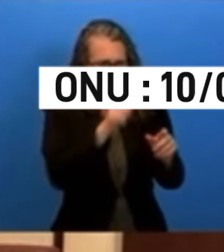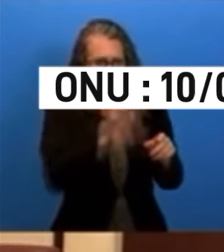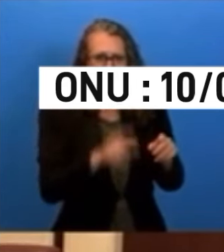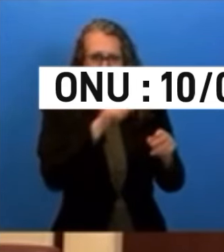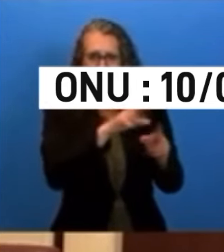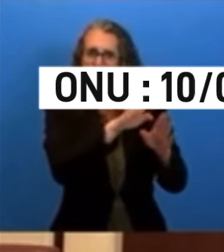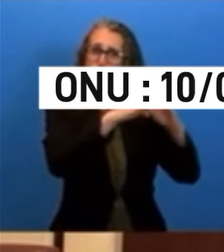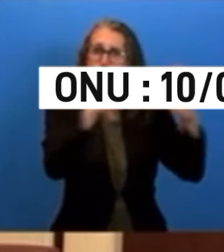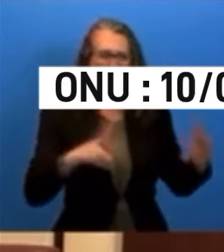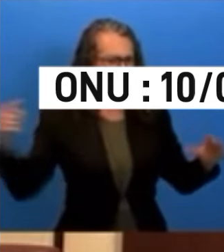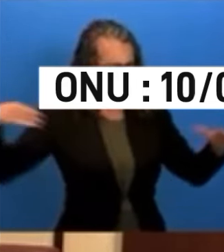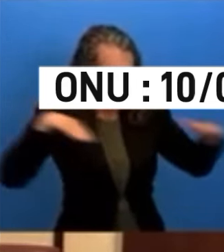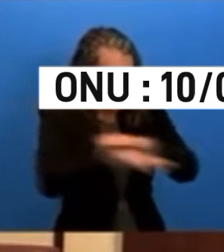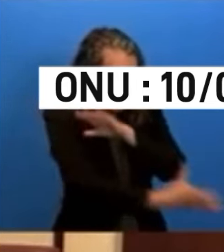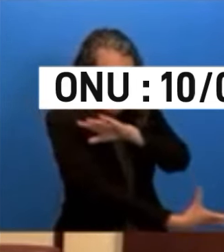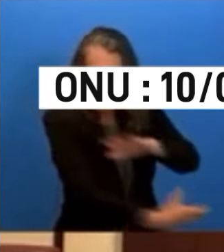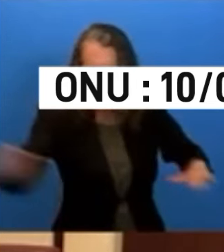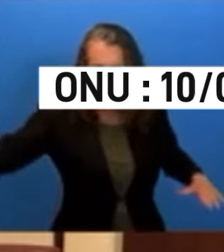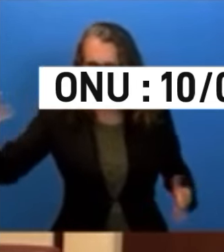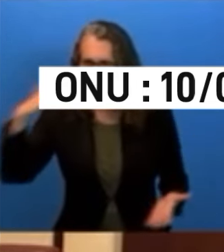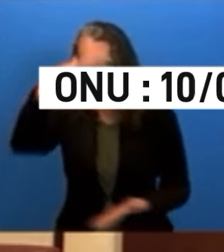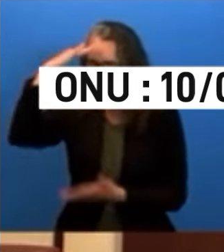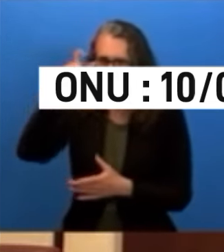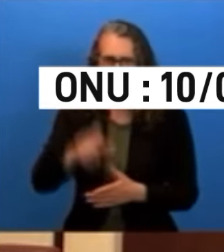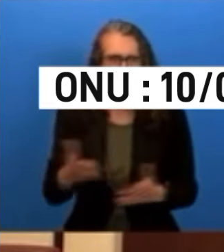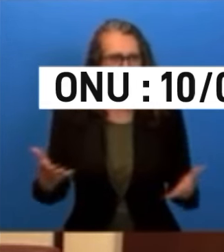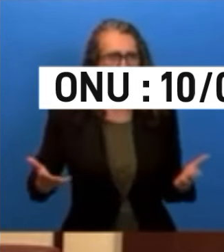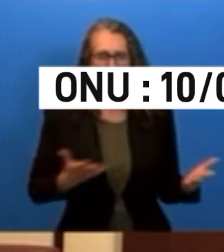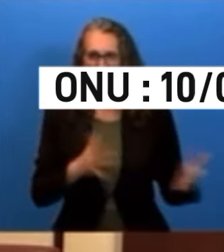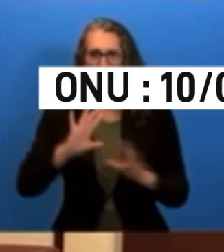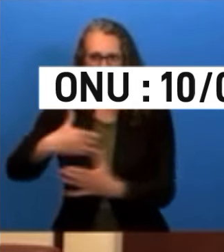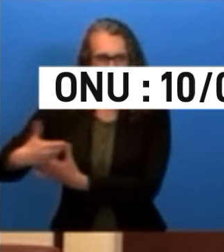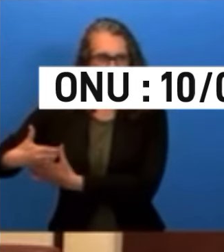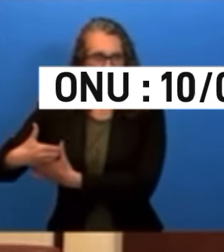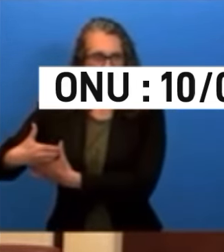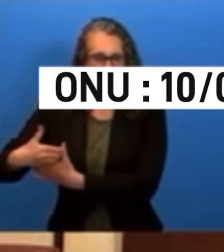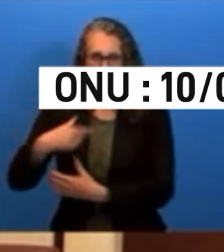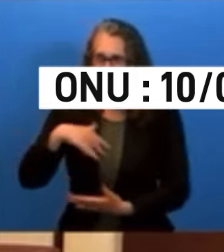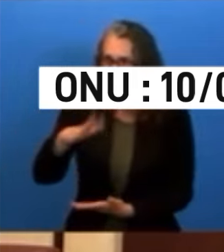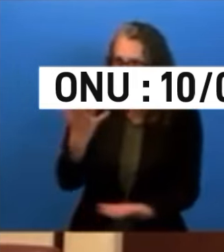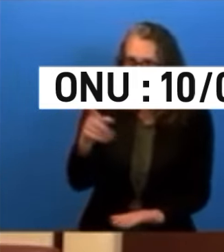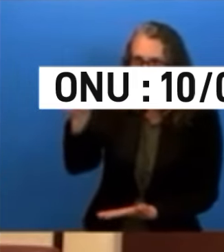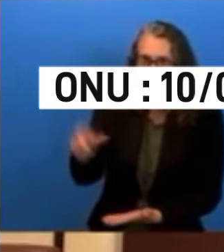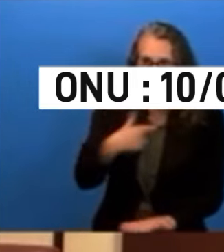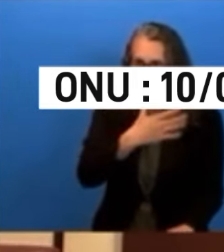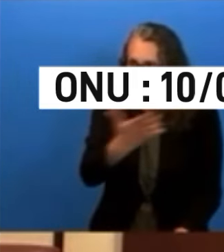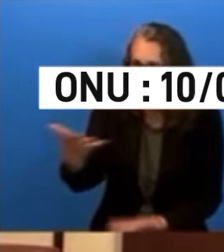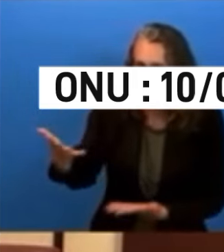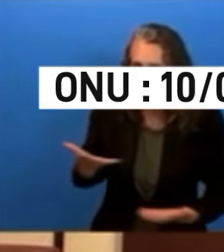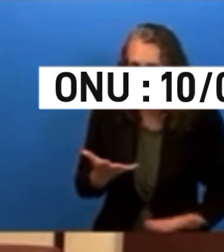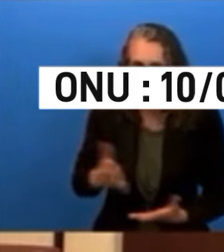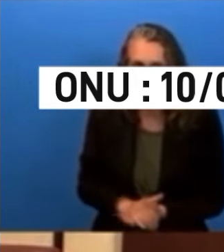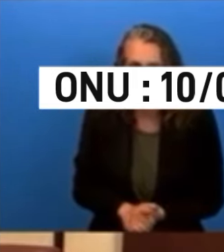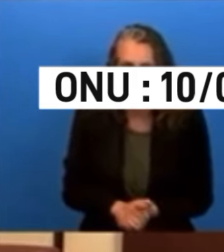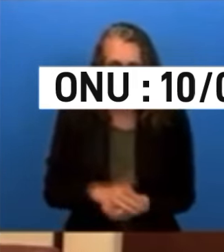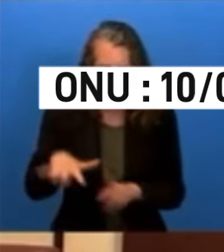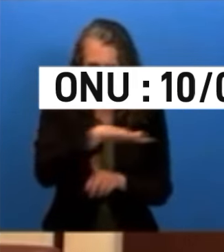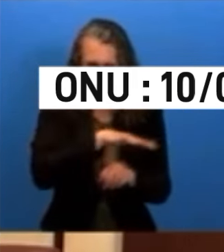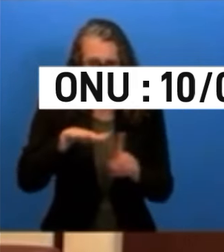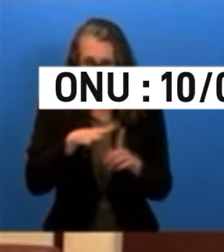السلطات الجزائرية وهيئات الشرطة في الجزائر، وأن